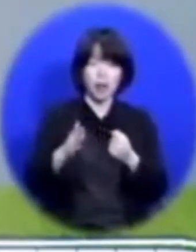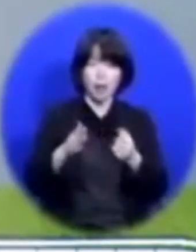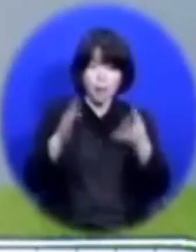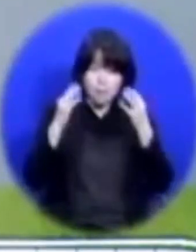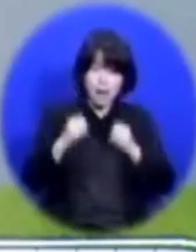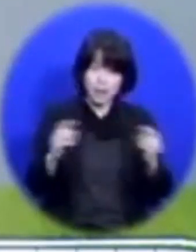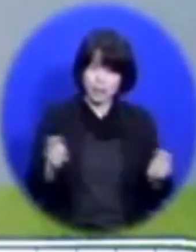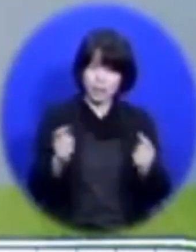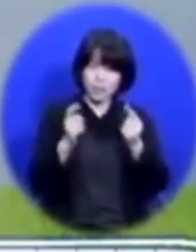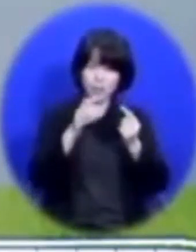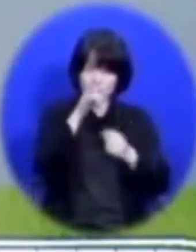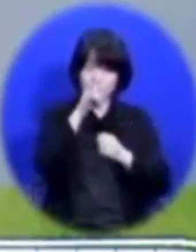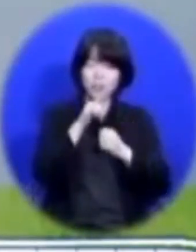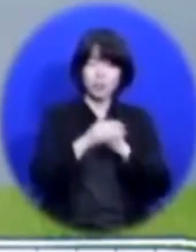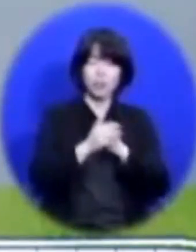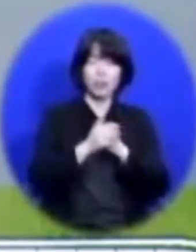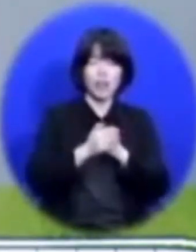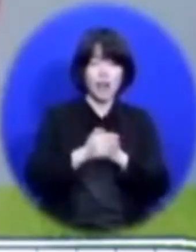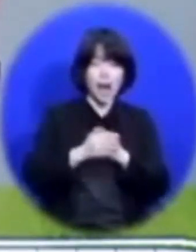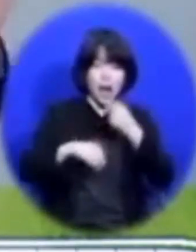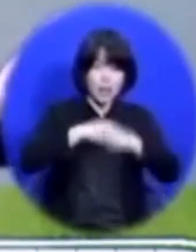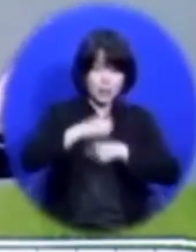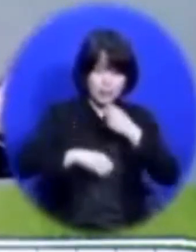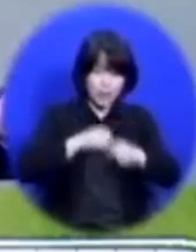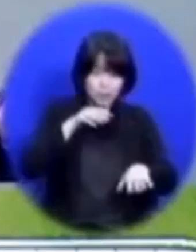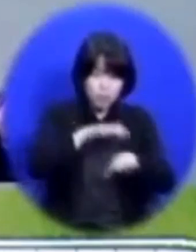(WCC)로인해현재많은논쟁이있지만,